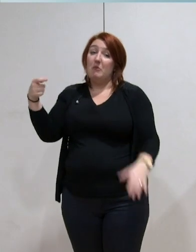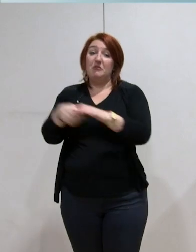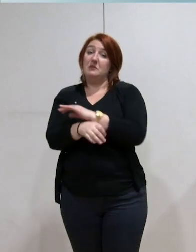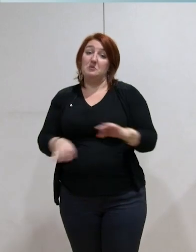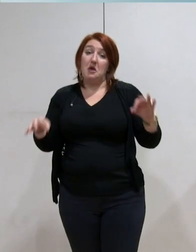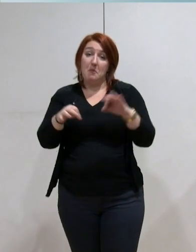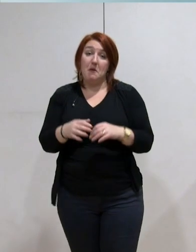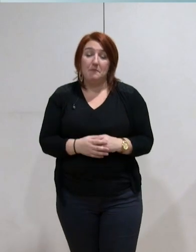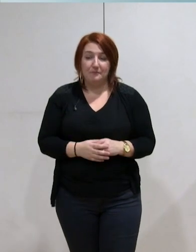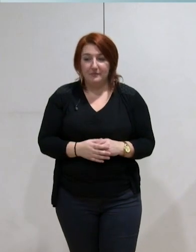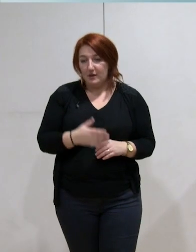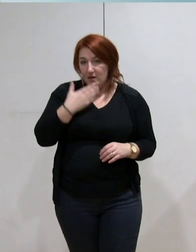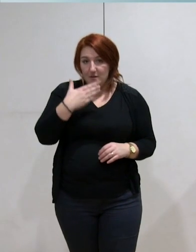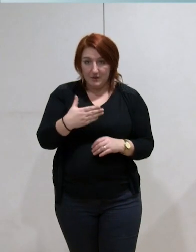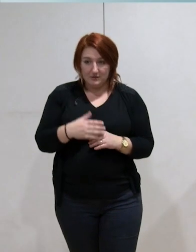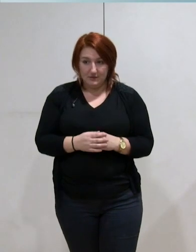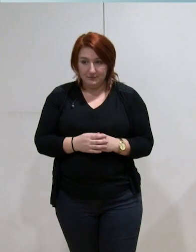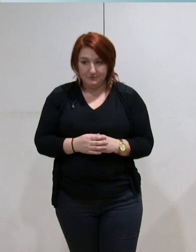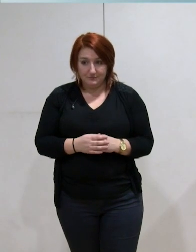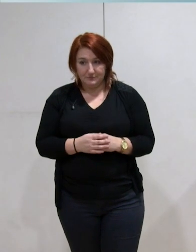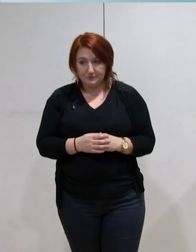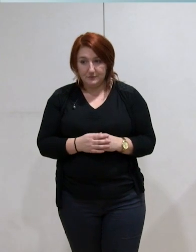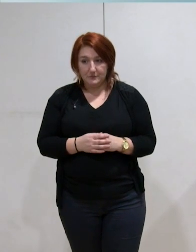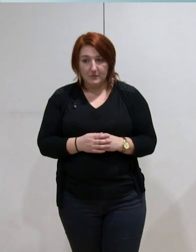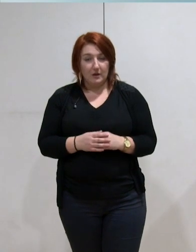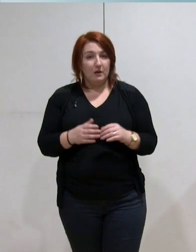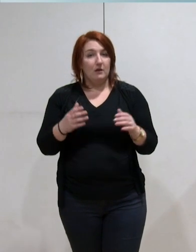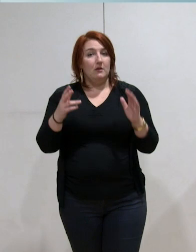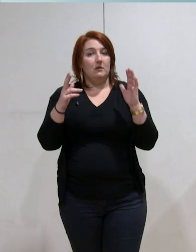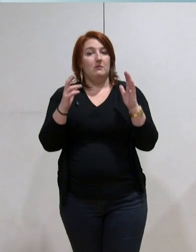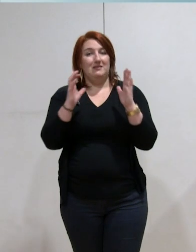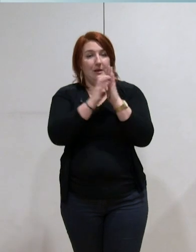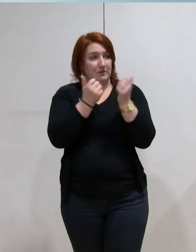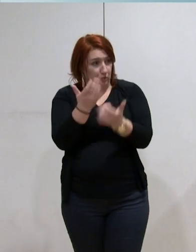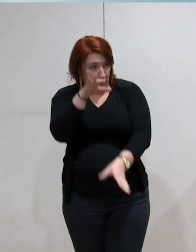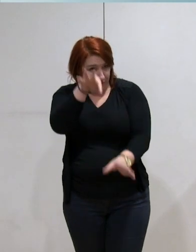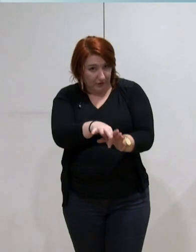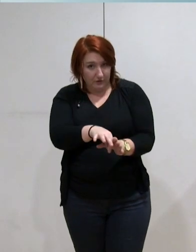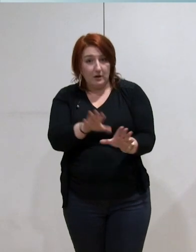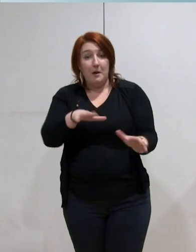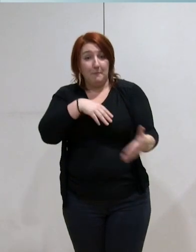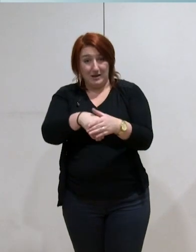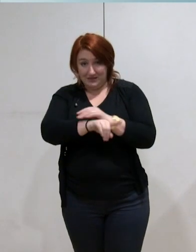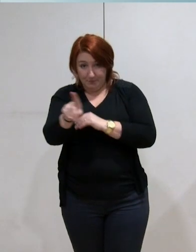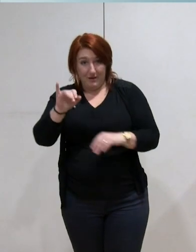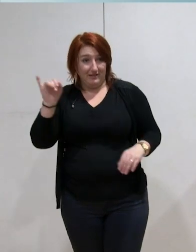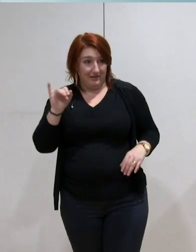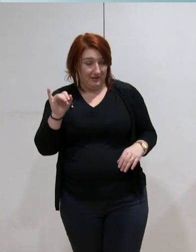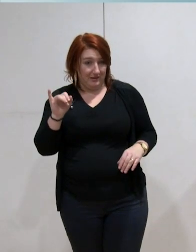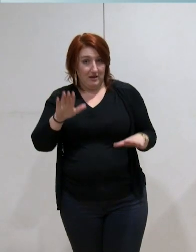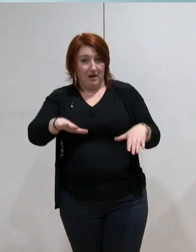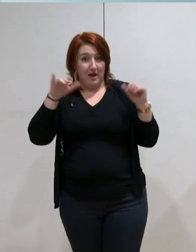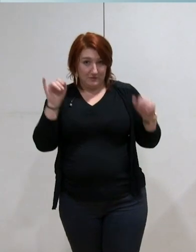elle-même merci mais cette délibération au voix qui ne prend pas part au vote